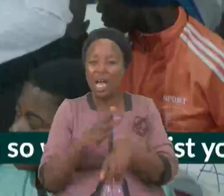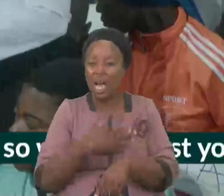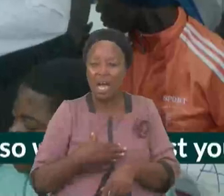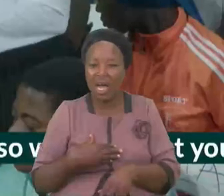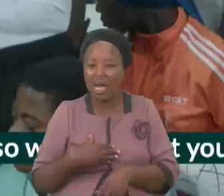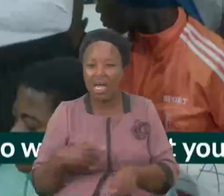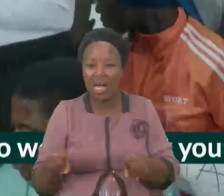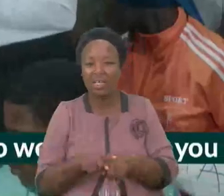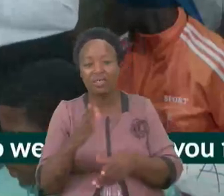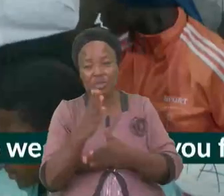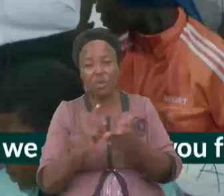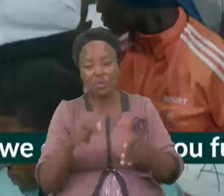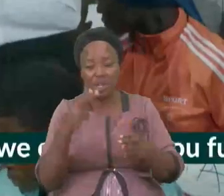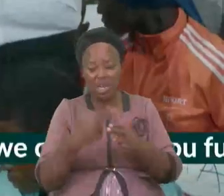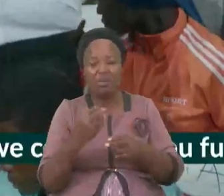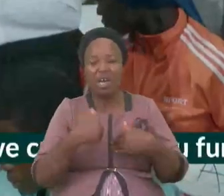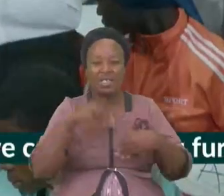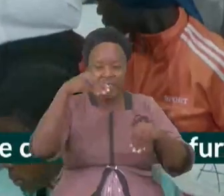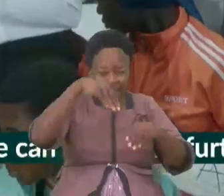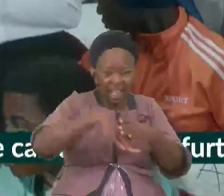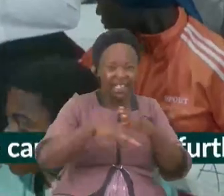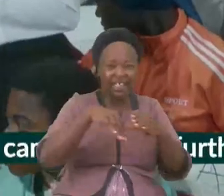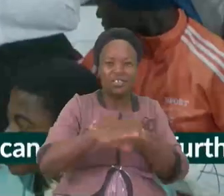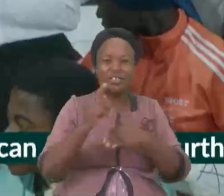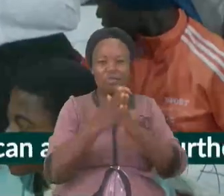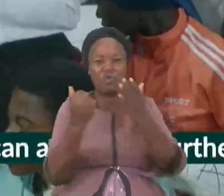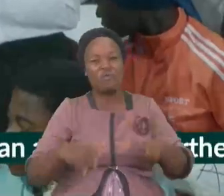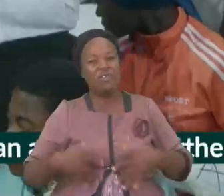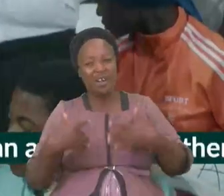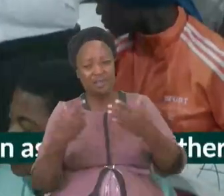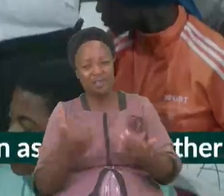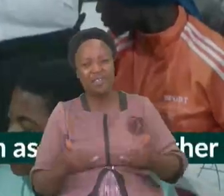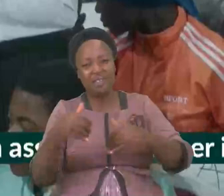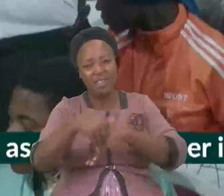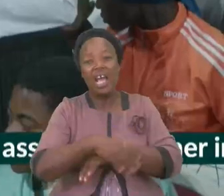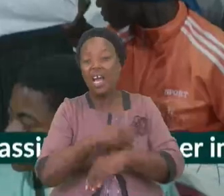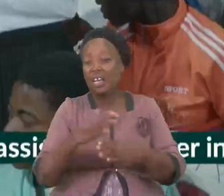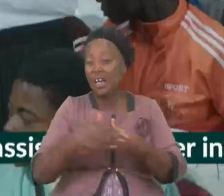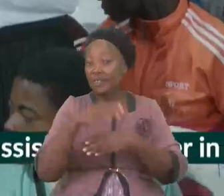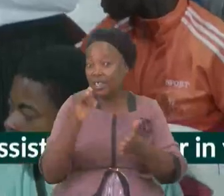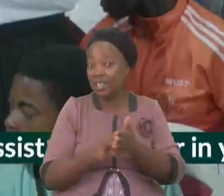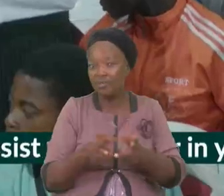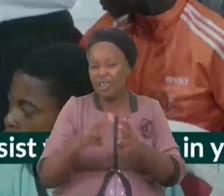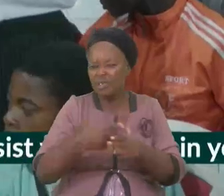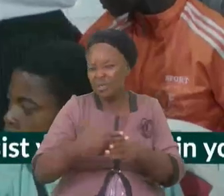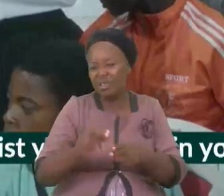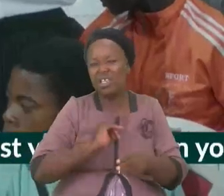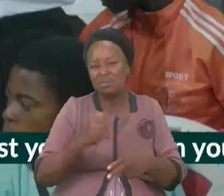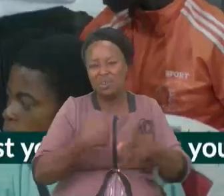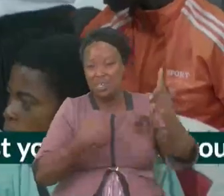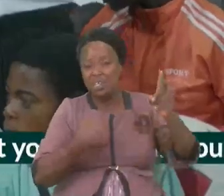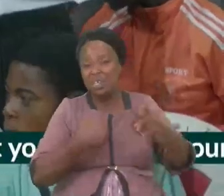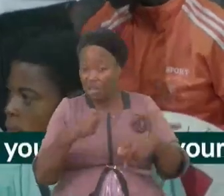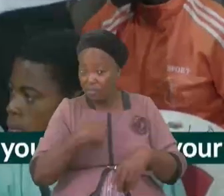Comme quelqu'un, comme le nom de quelqu'un est dans le livre de vie. Après cela, brièvement je reviendrai, prier